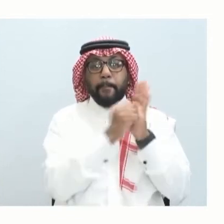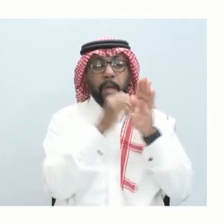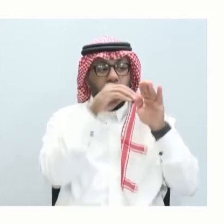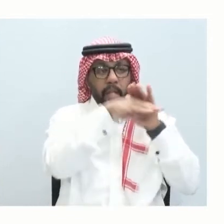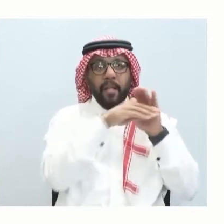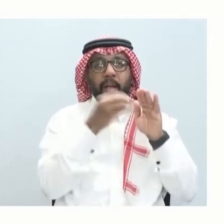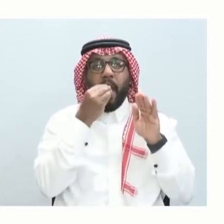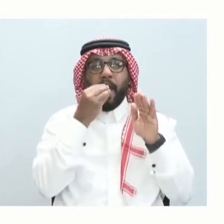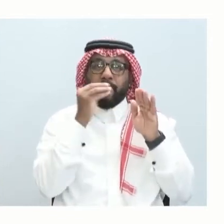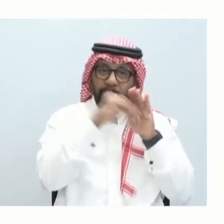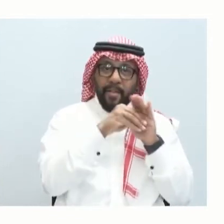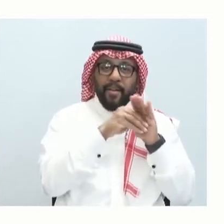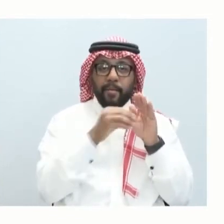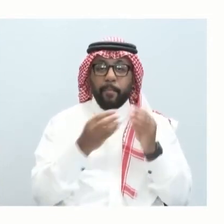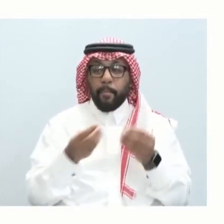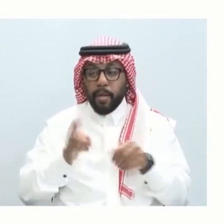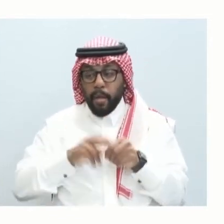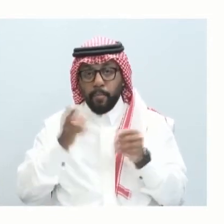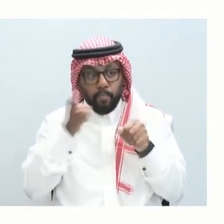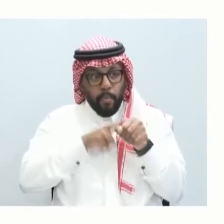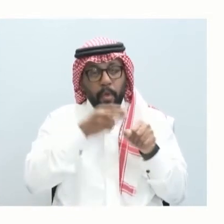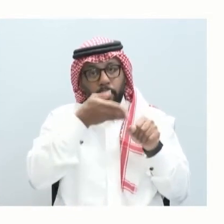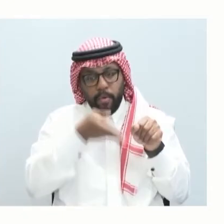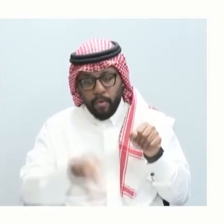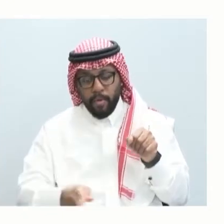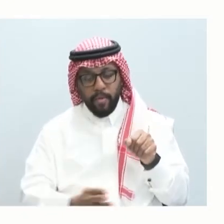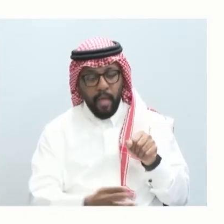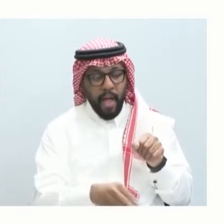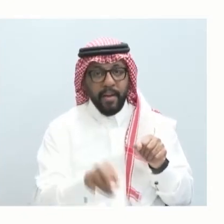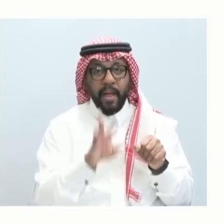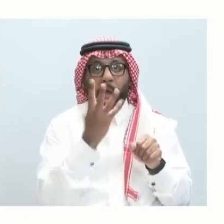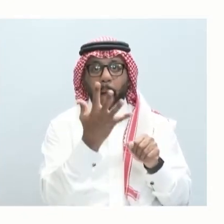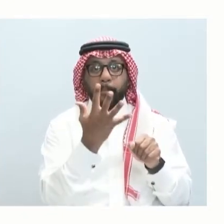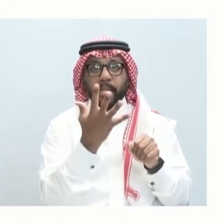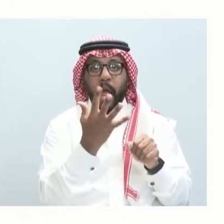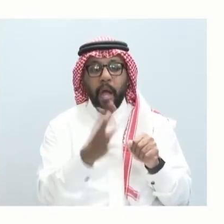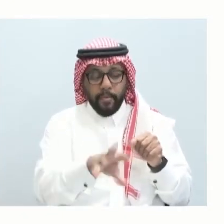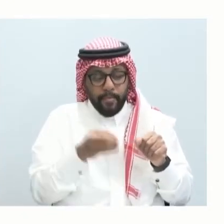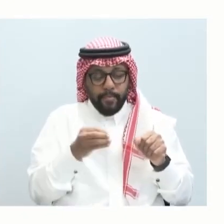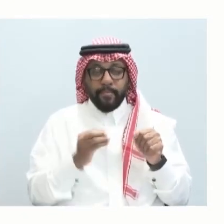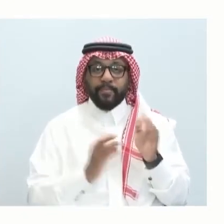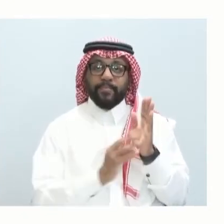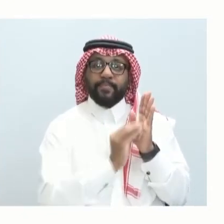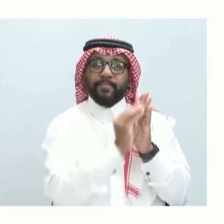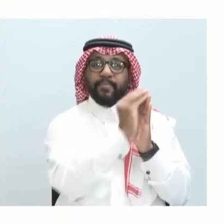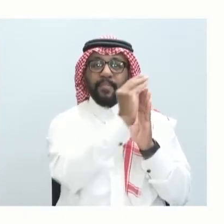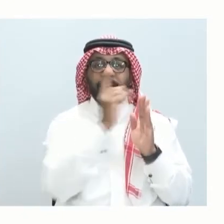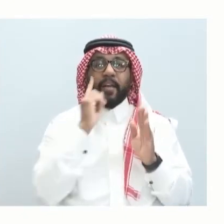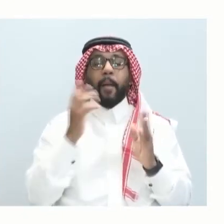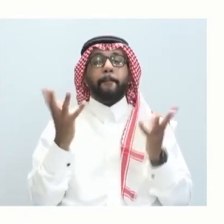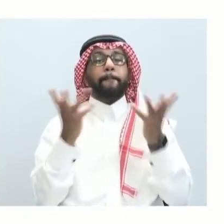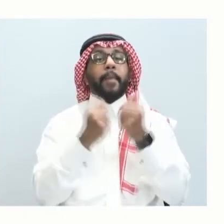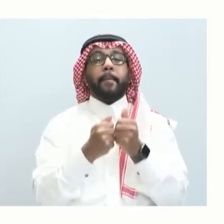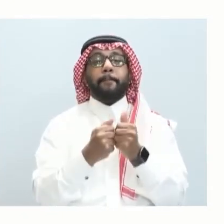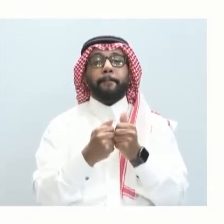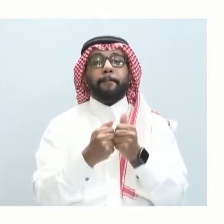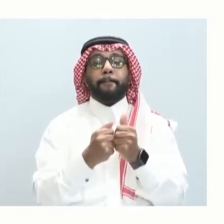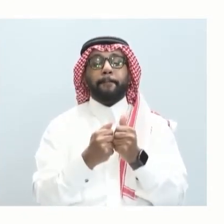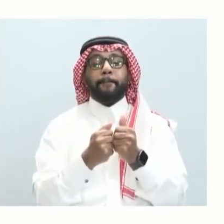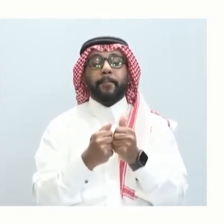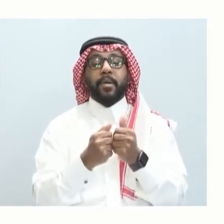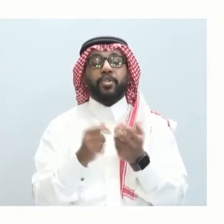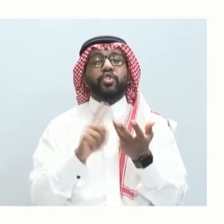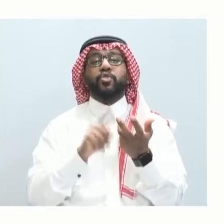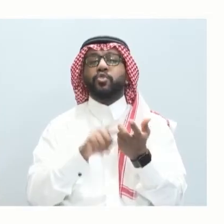انه التق اثنا عشر ثمره ثم التقط خمس مرات اخرى كم ثمره وهنا بدا يطلب